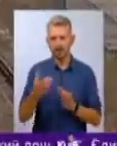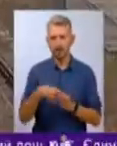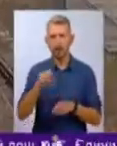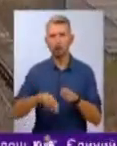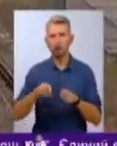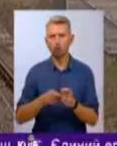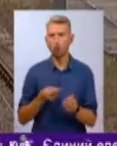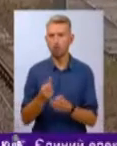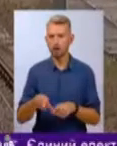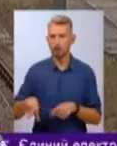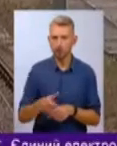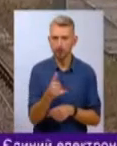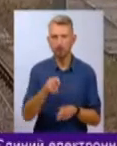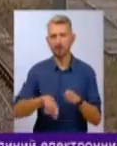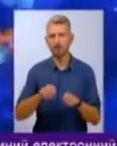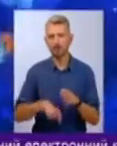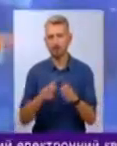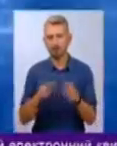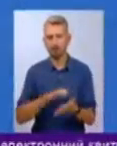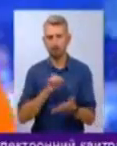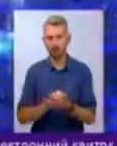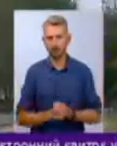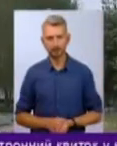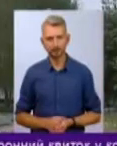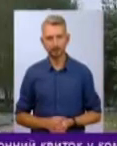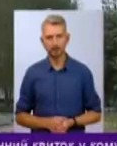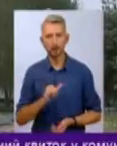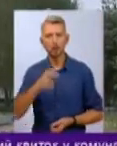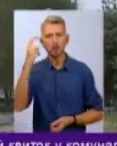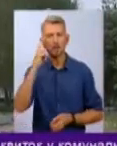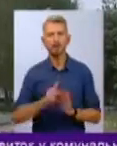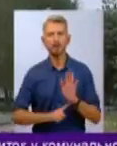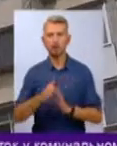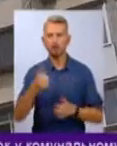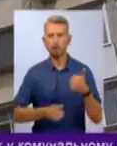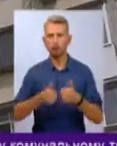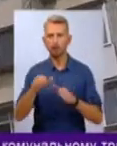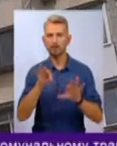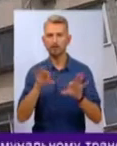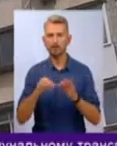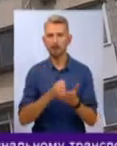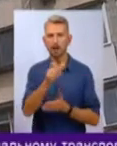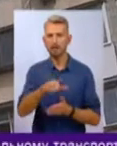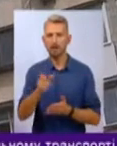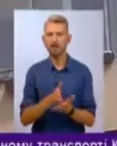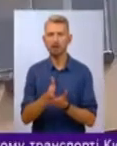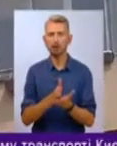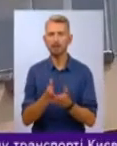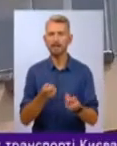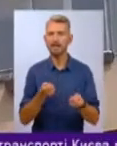оплати проїзду і перевірки проїзних документів. У Києві стартував конкурсний відбір кандидатів на посади